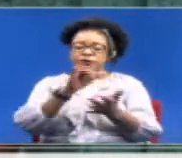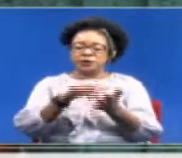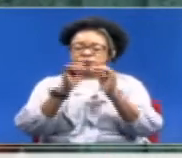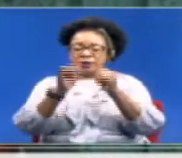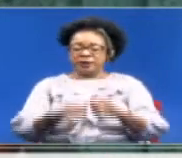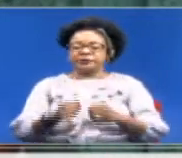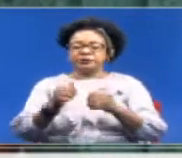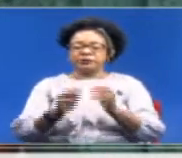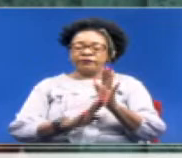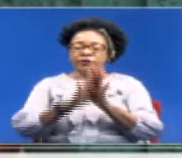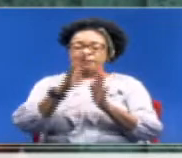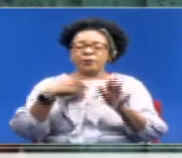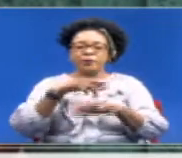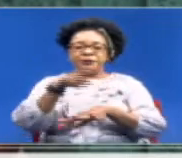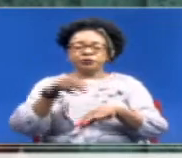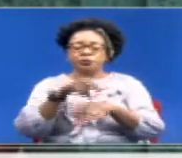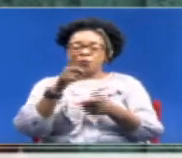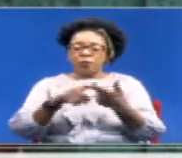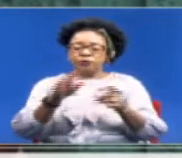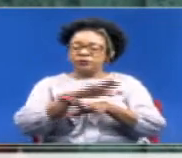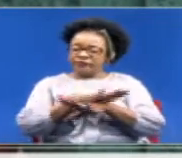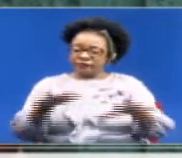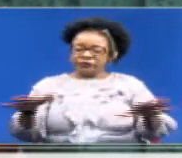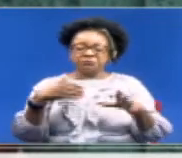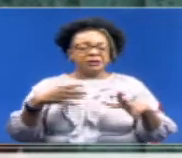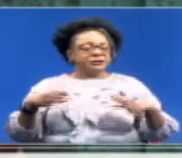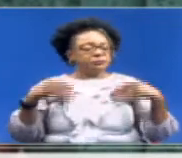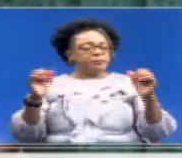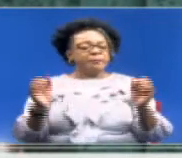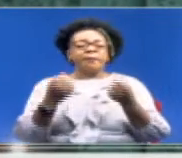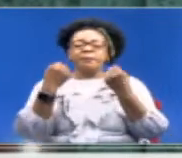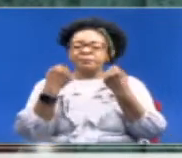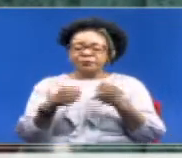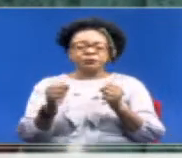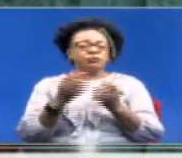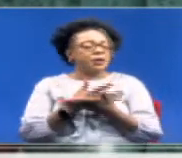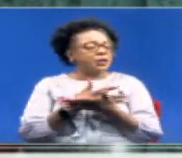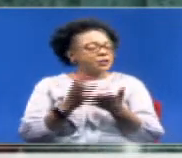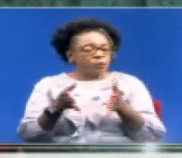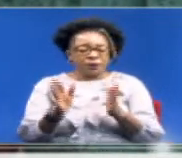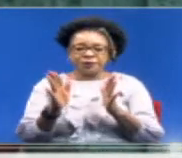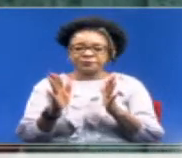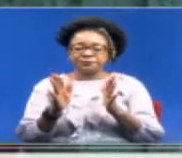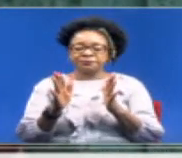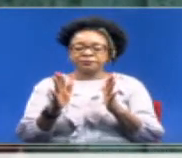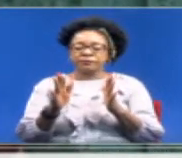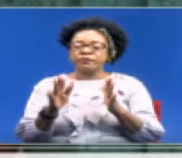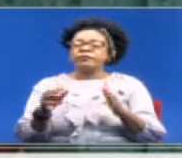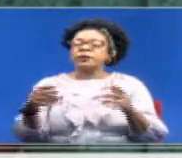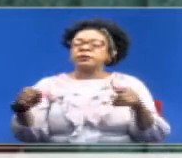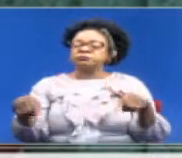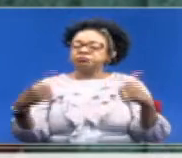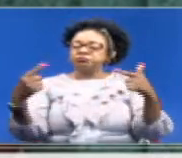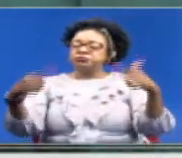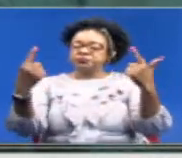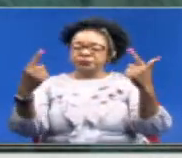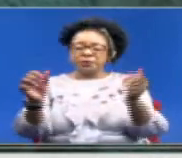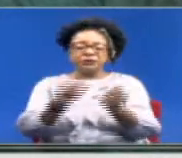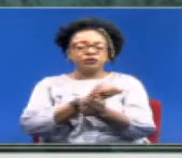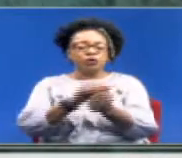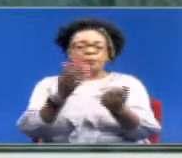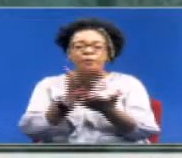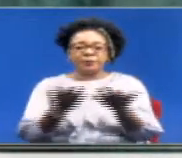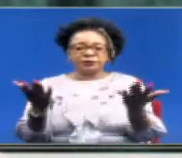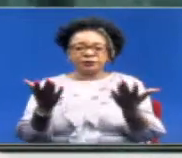Ile tumekataa na hiyo sitakubali. Kwa vyovyote ni fujo na vita na kuharibu mali. Ukipanda